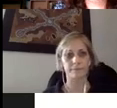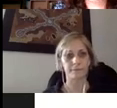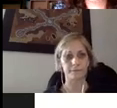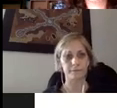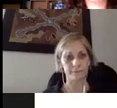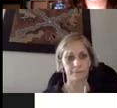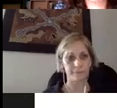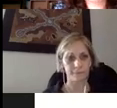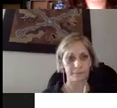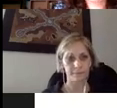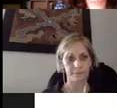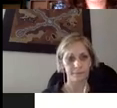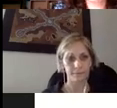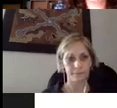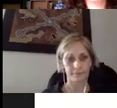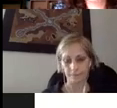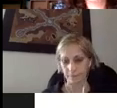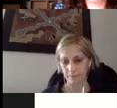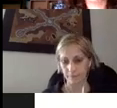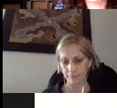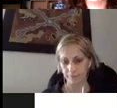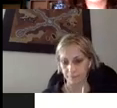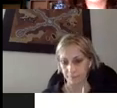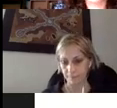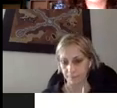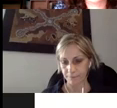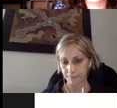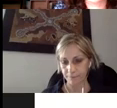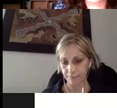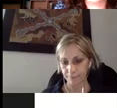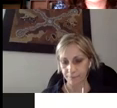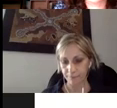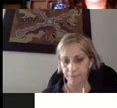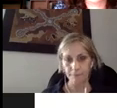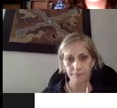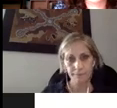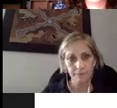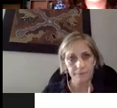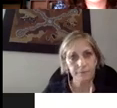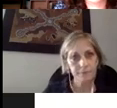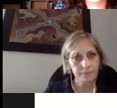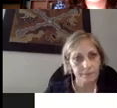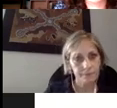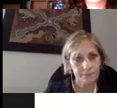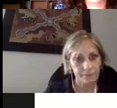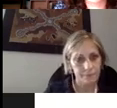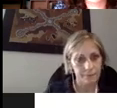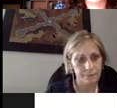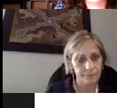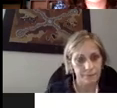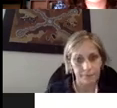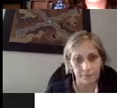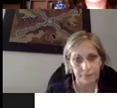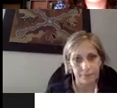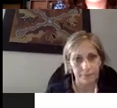Quello che presentiamo è la prima fase di una ricerca che è ancora in corso. L'obiettivo è finalizzato ad indagare l'impatto